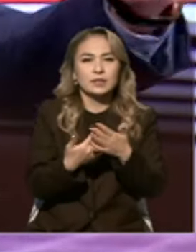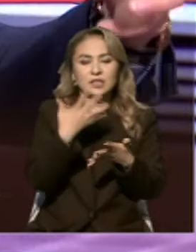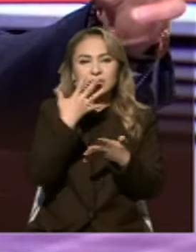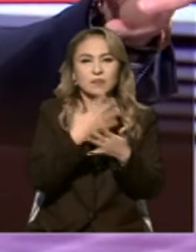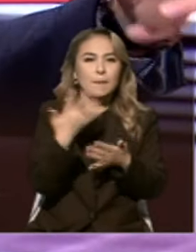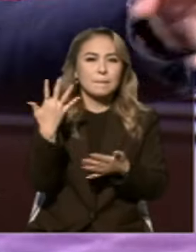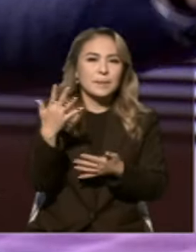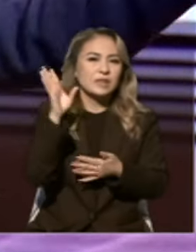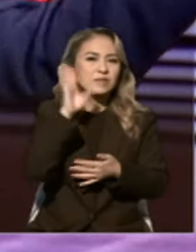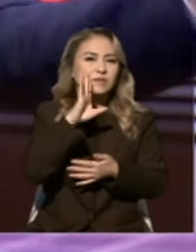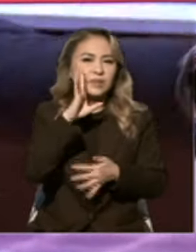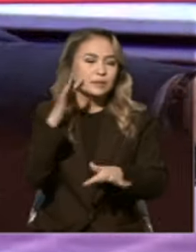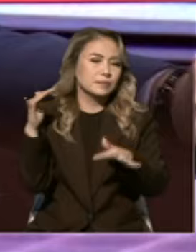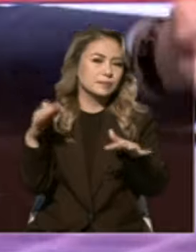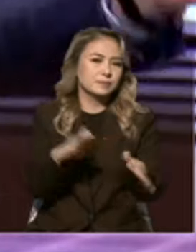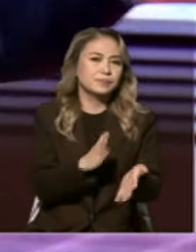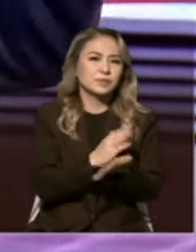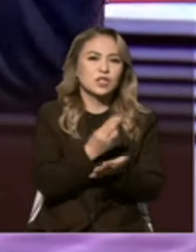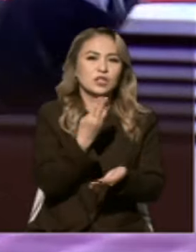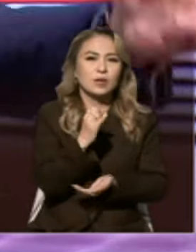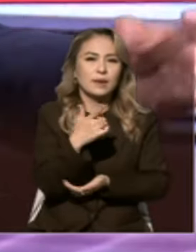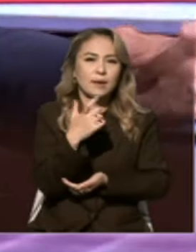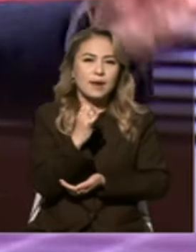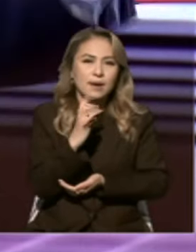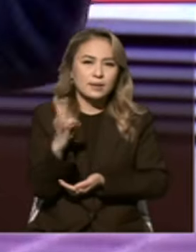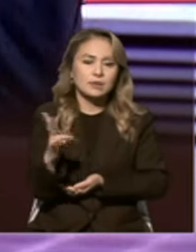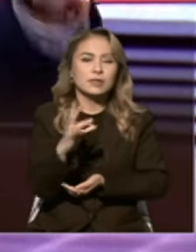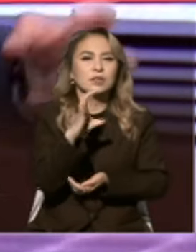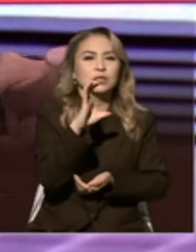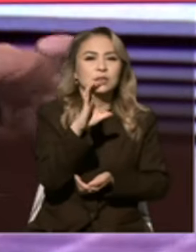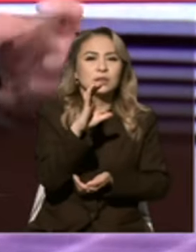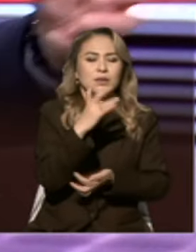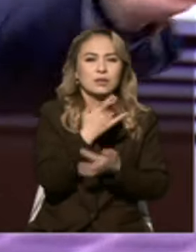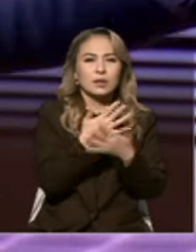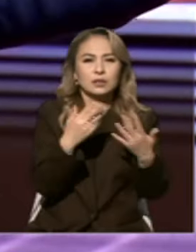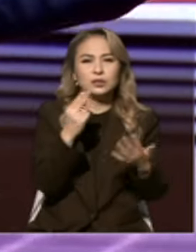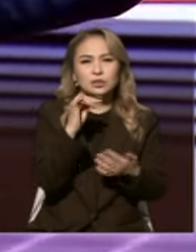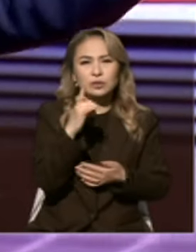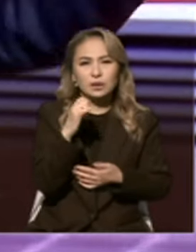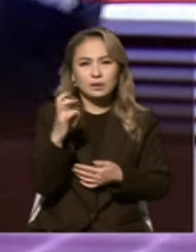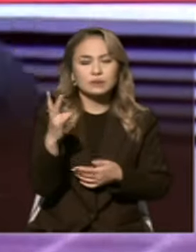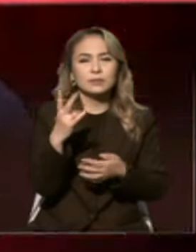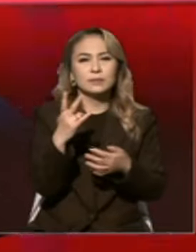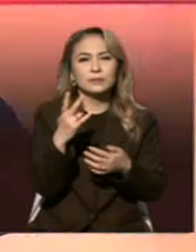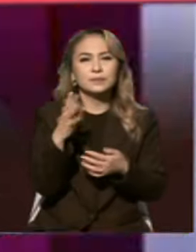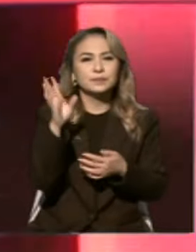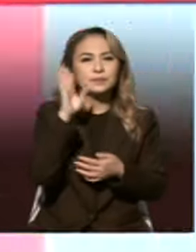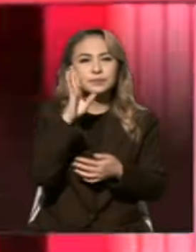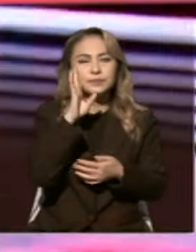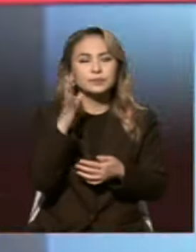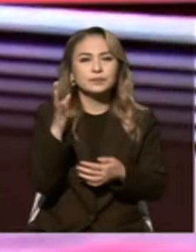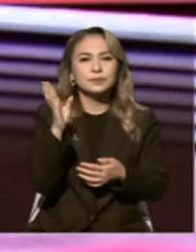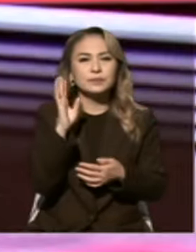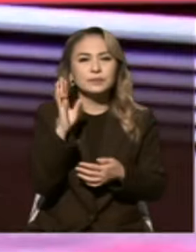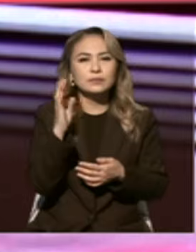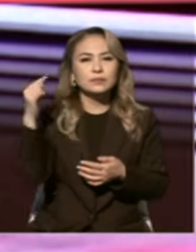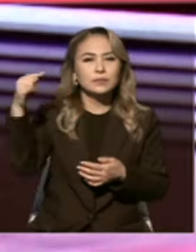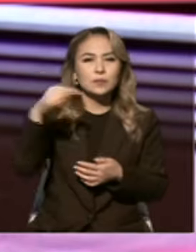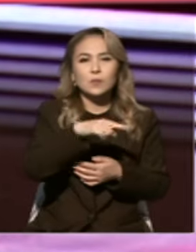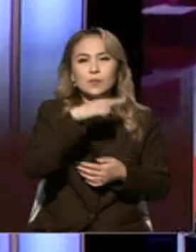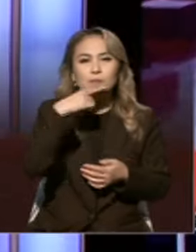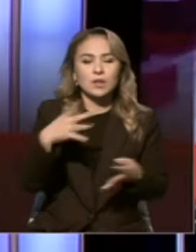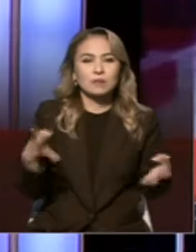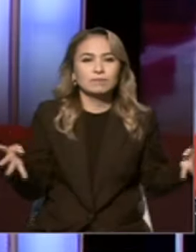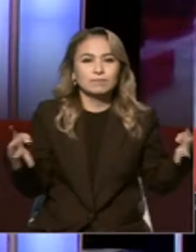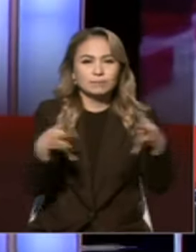өзен кеп құяды мысалға. Жаңа шағаның бар, шығырауың бар, шағаның бар. Егер де осы сулармен қазір мына сырттан келетін су тоғысып